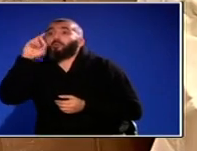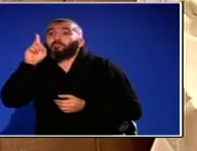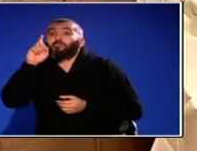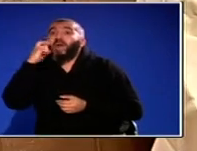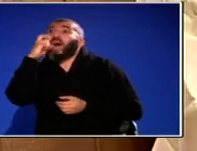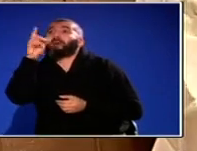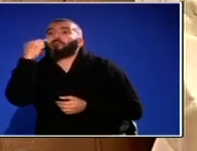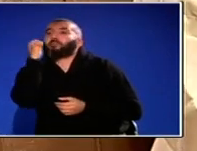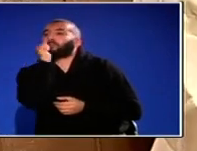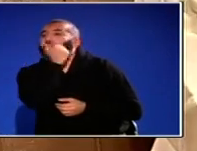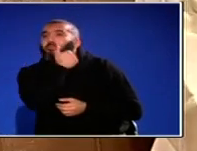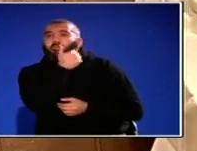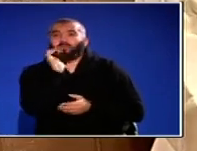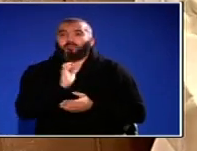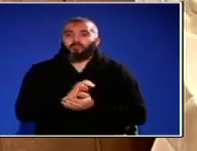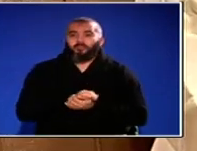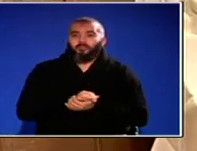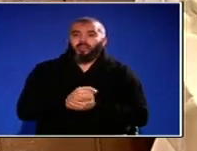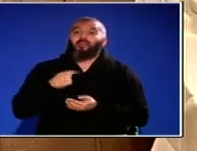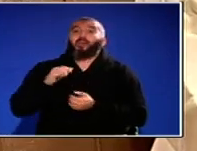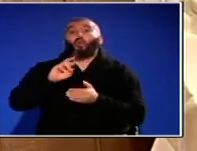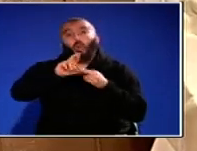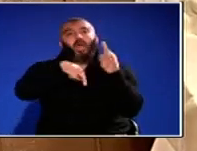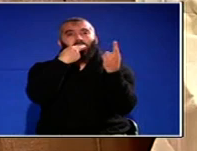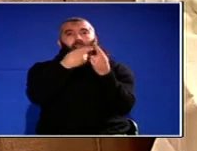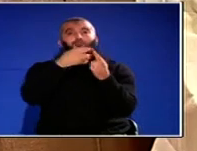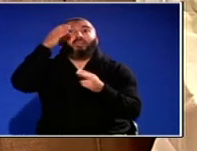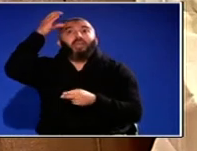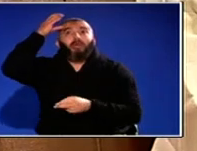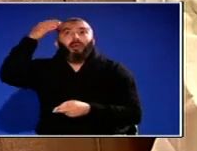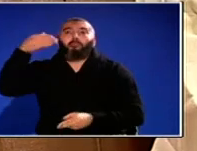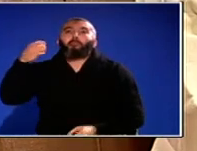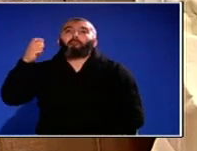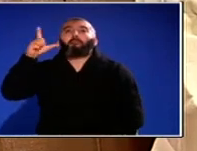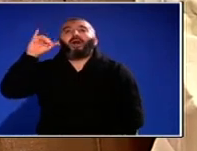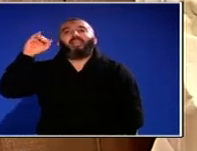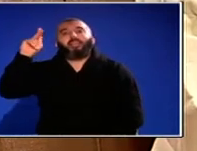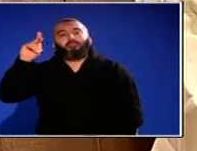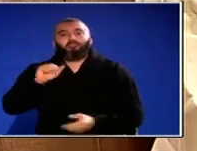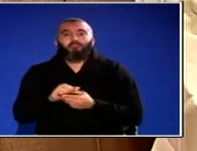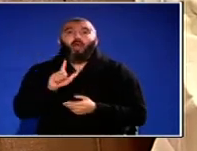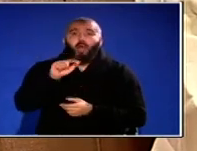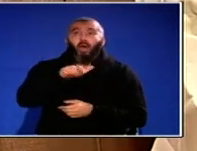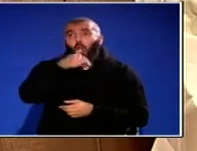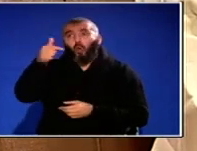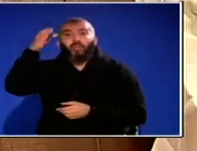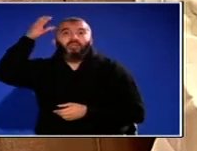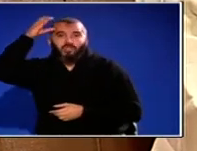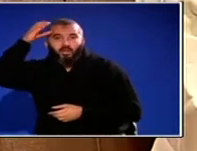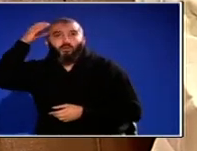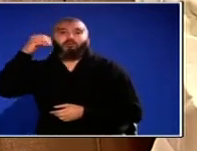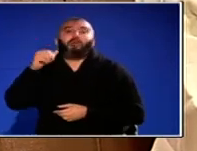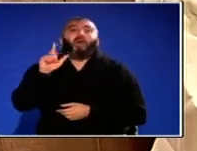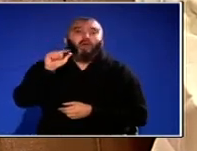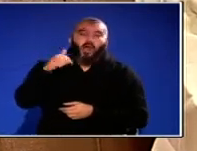أجبنا السائلة وفق مذهب الإمام مالك رضي الله عنه. الله عند غير الإمام مالك رضي الله عنه أيضا